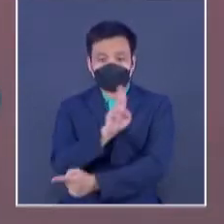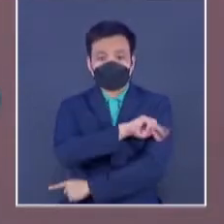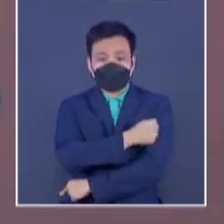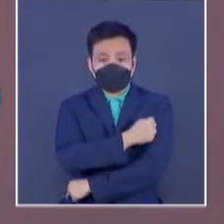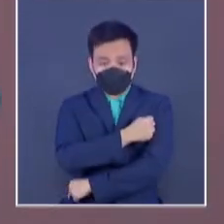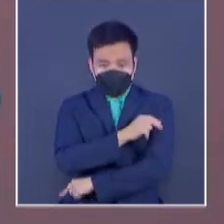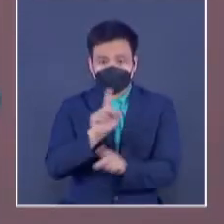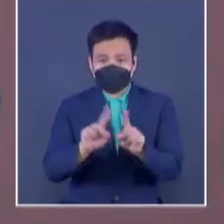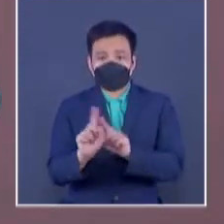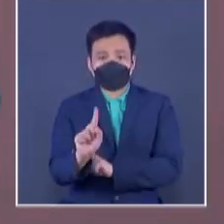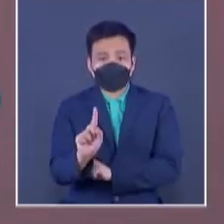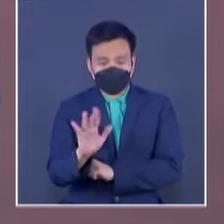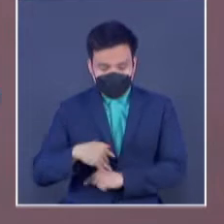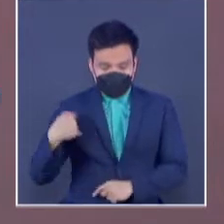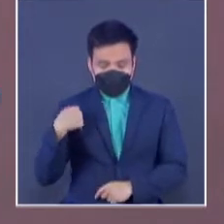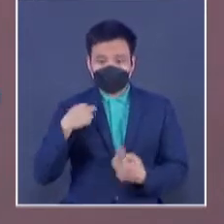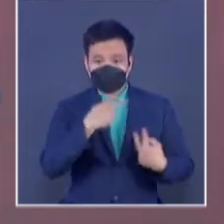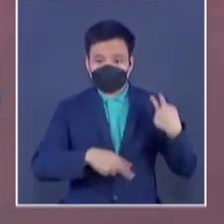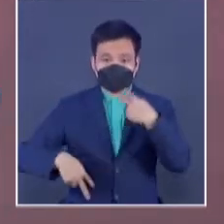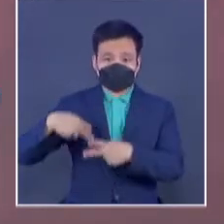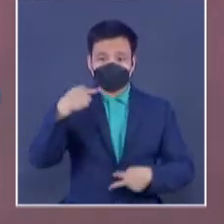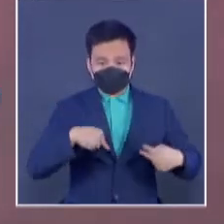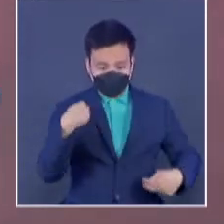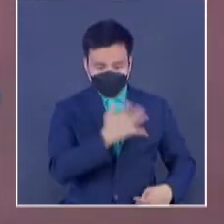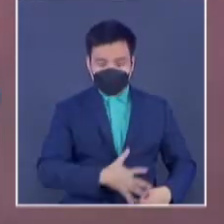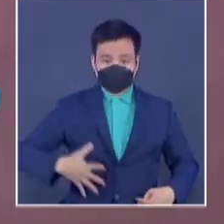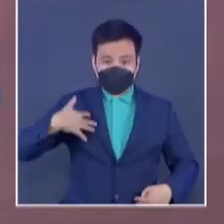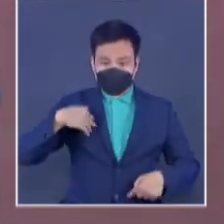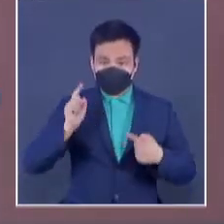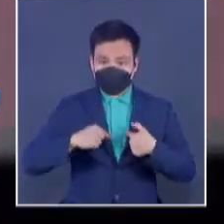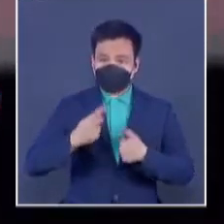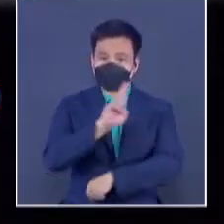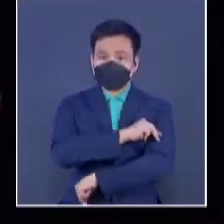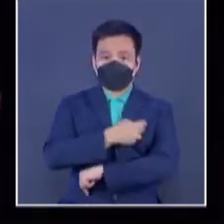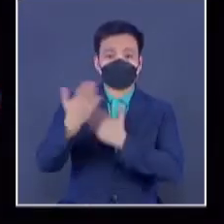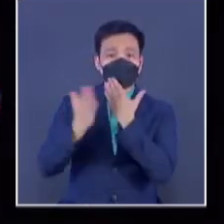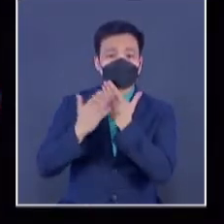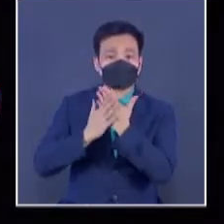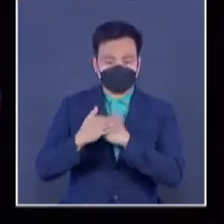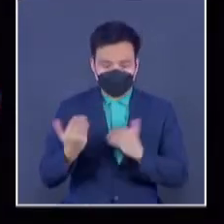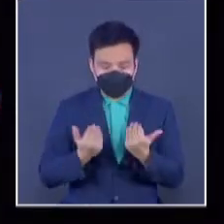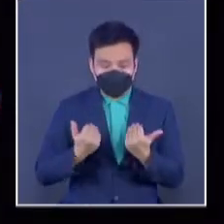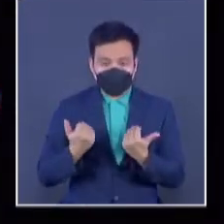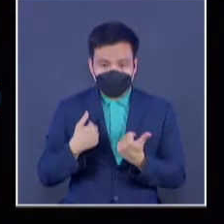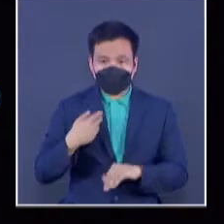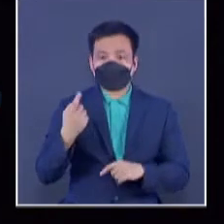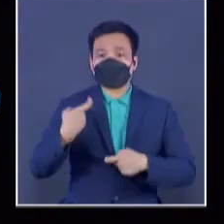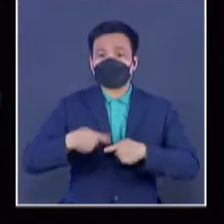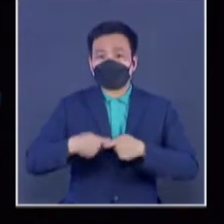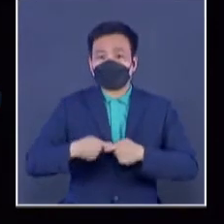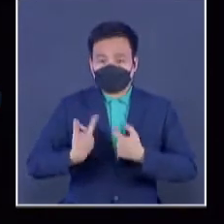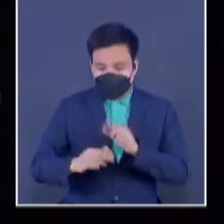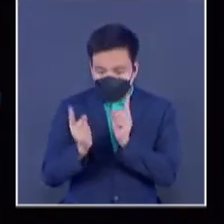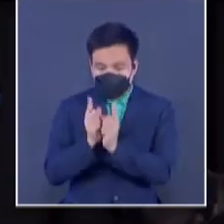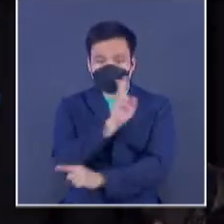ธอนะคะได้ไปตรวจสุขภาพแล้วก็มองว่าเข้าข่ายกลัวว่าจะมีลูกยากเลยไปฝากไข่เอาไว้เพื่อความสบายใจและที่สำคัญนะ